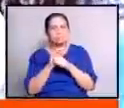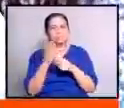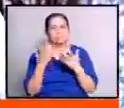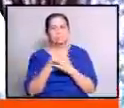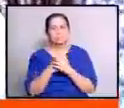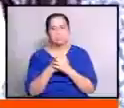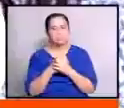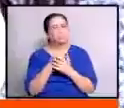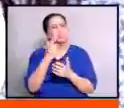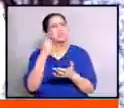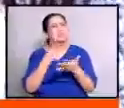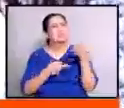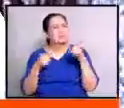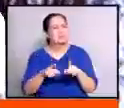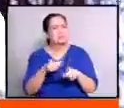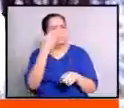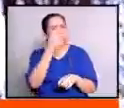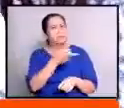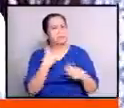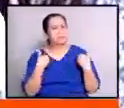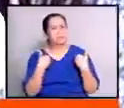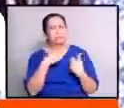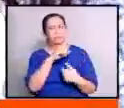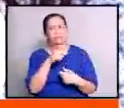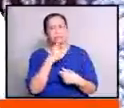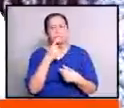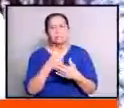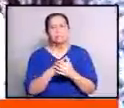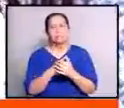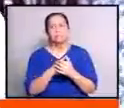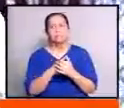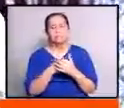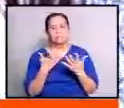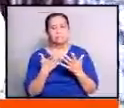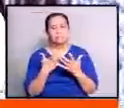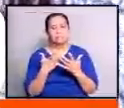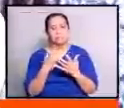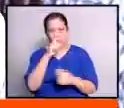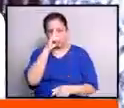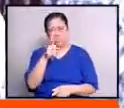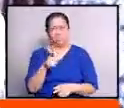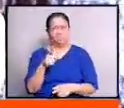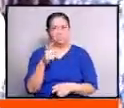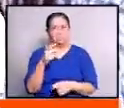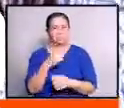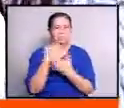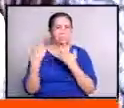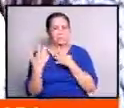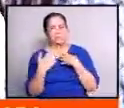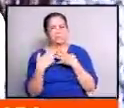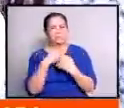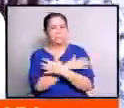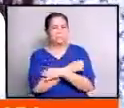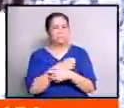eh. Naano nga yan? Ba't may ganyan ka? Sabi ko sa kanya. Tapos sabi niya, baling banas kasi kapag kinamot ko sa gabi,